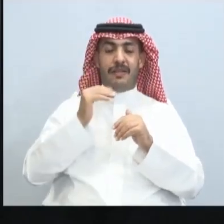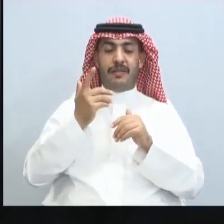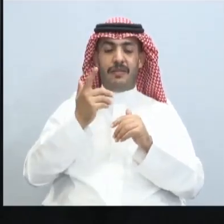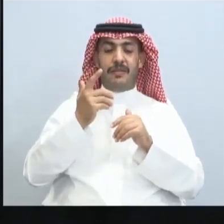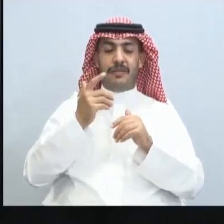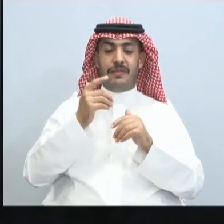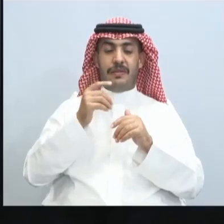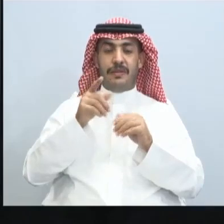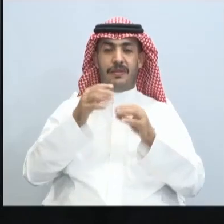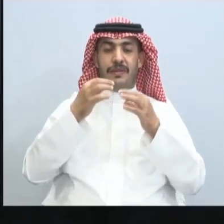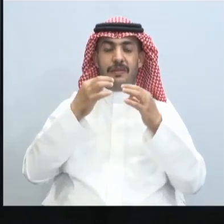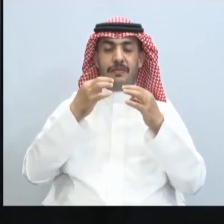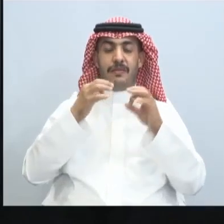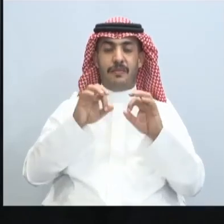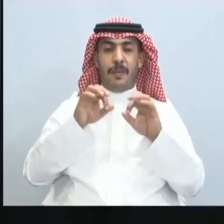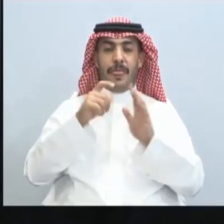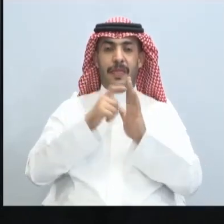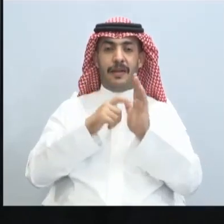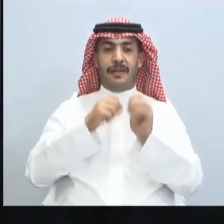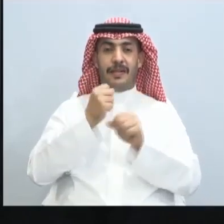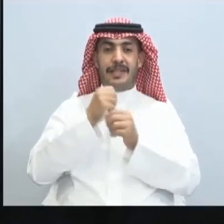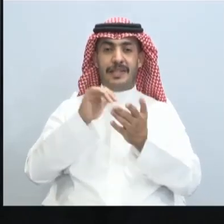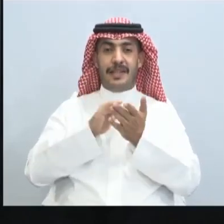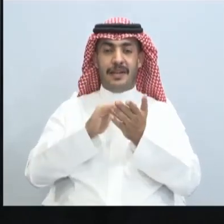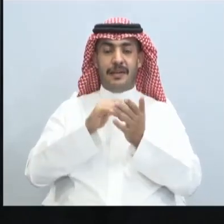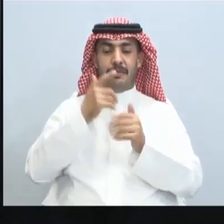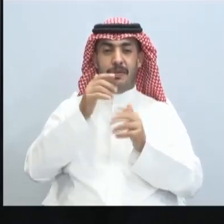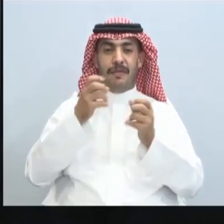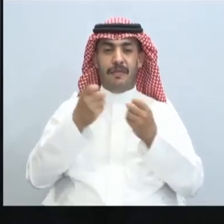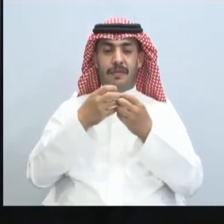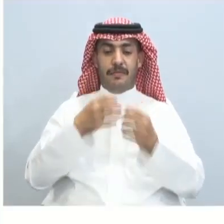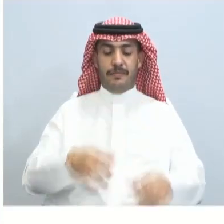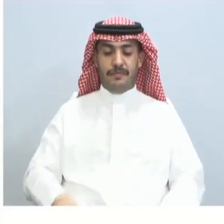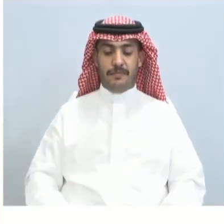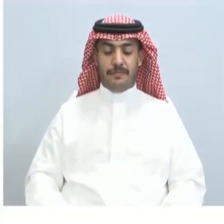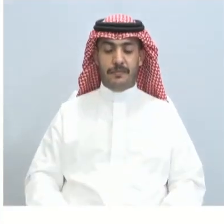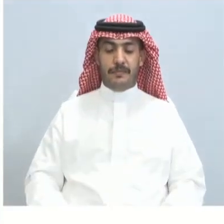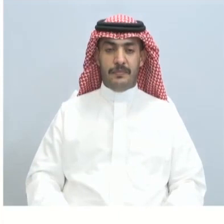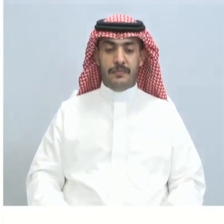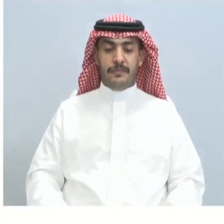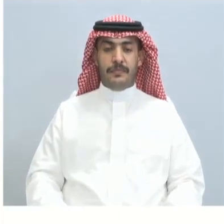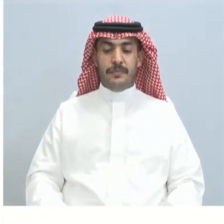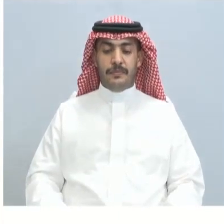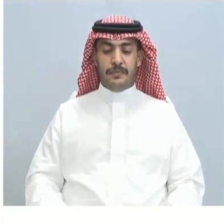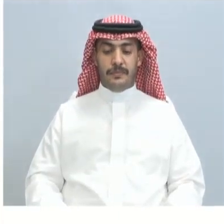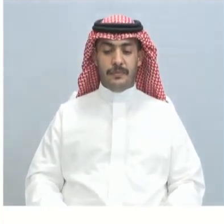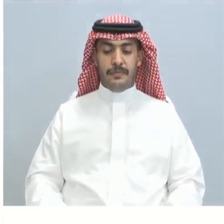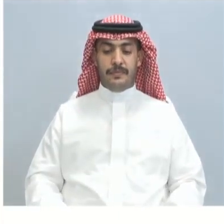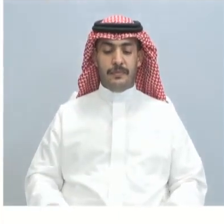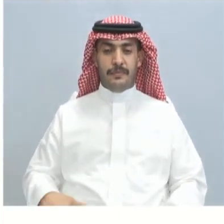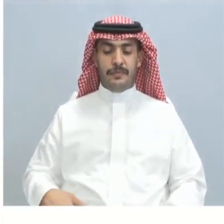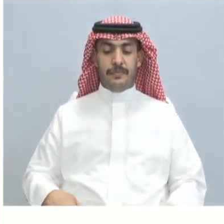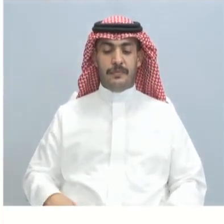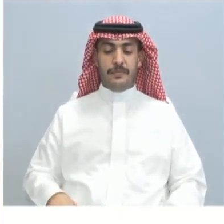الورق اذا كل شيء منظم في عمل السكرتير ولا يتم بشكل عشوائي بعد ذلك تحدثنا عن